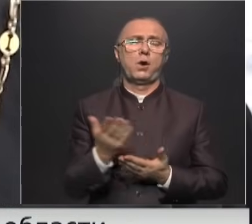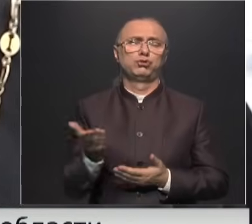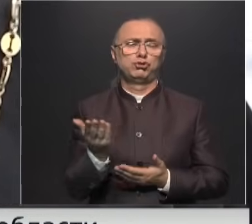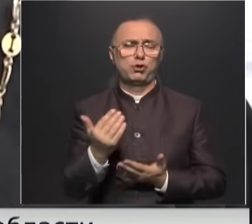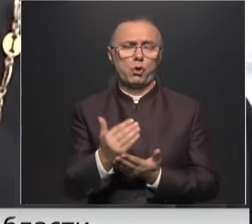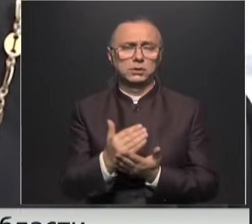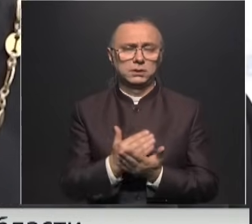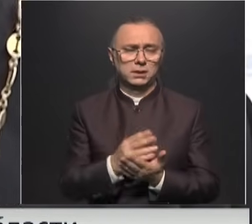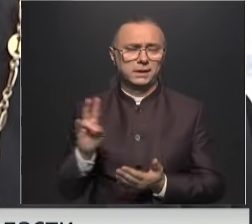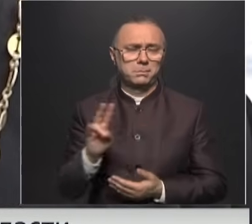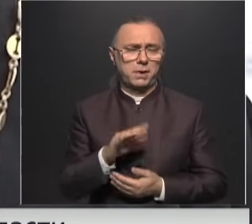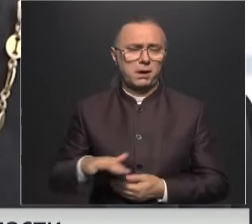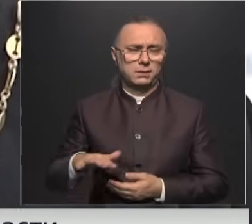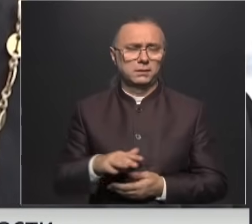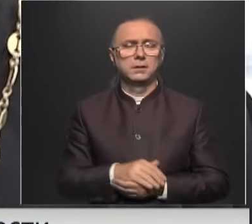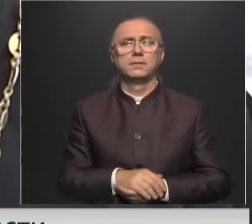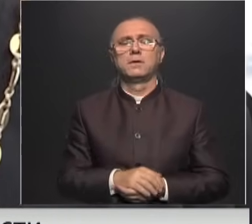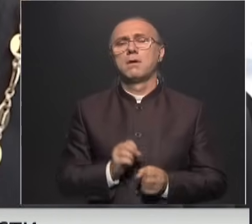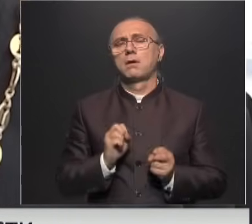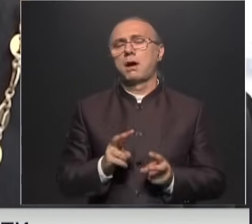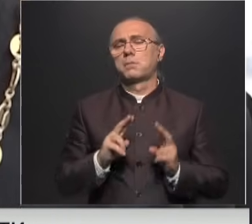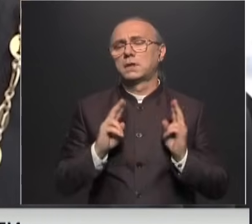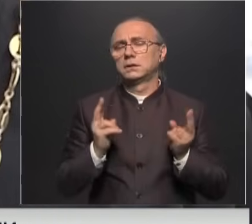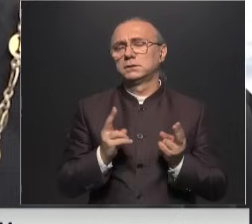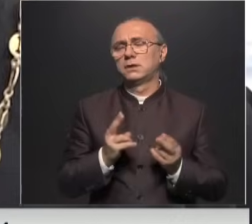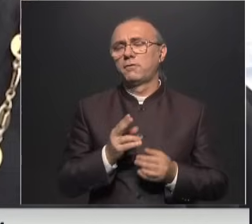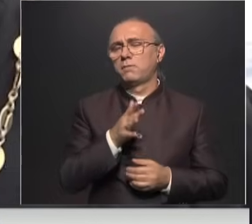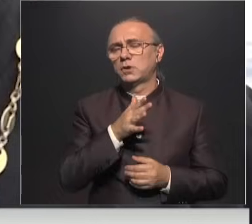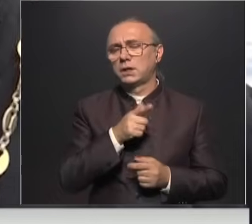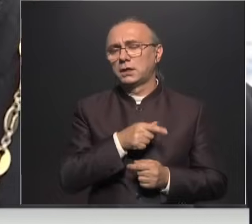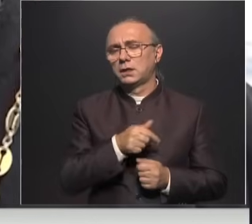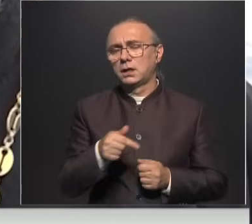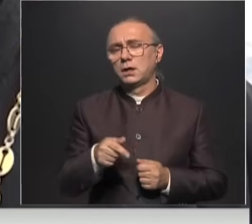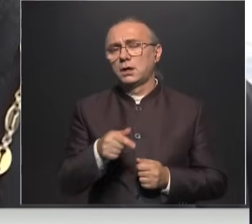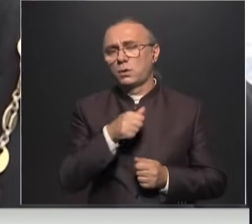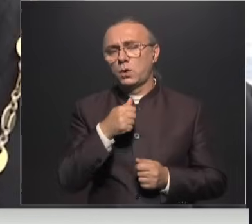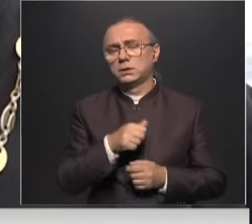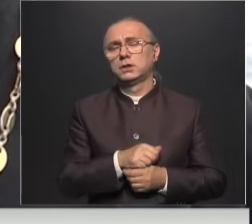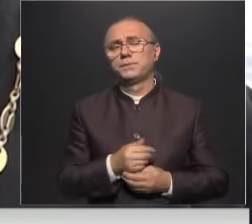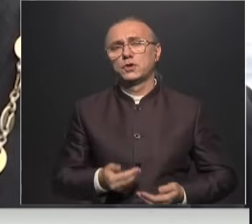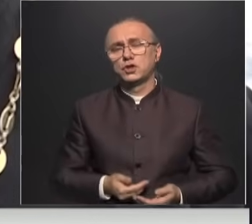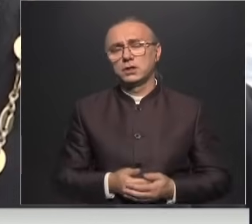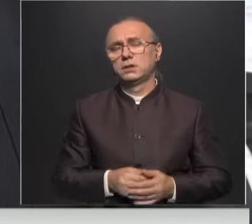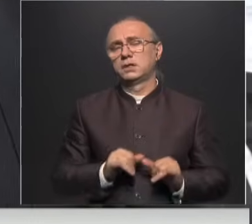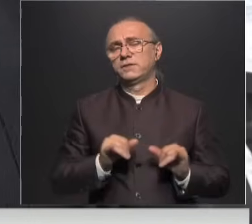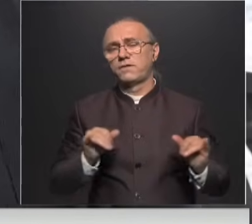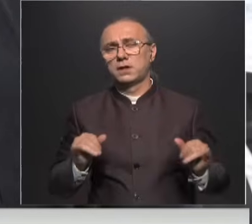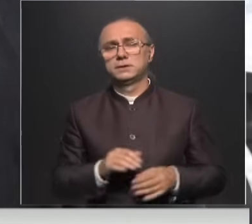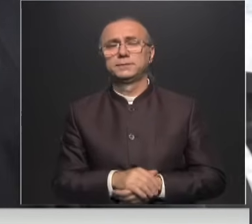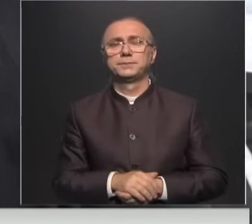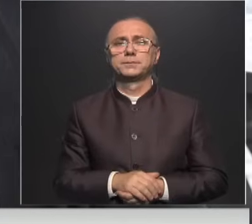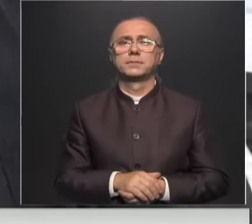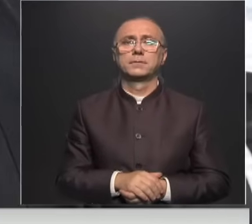ежегодные о том, как монастырь последние годы жил и развивался. Что